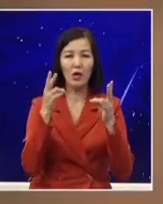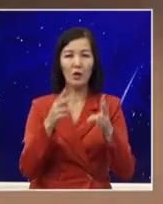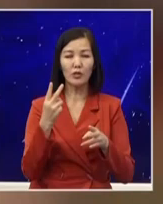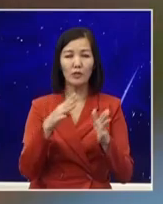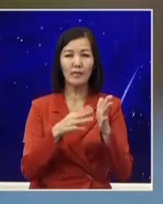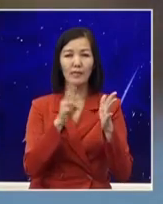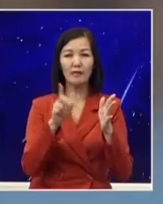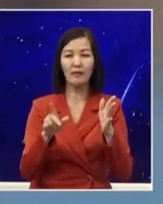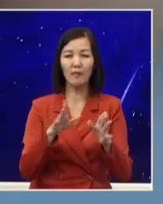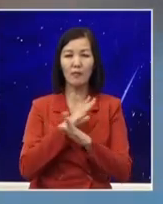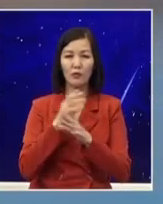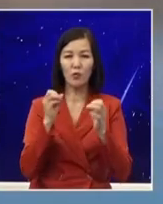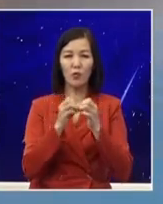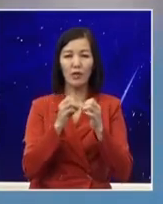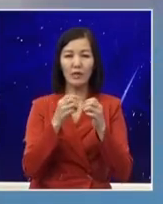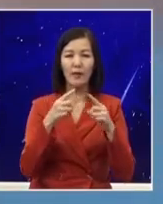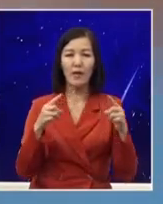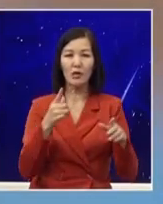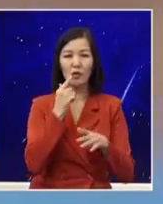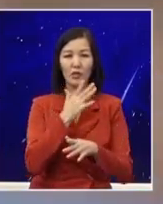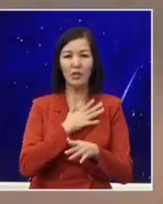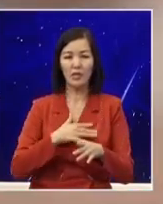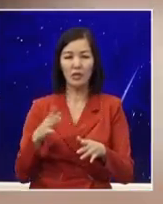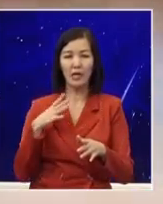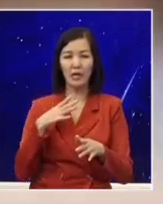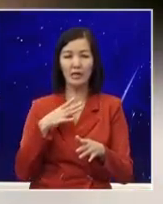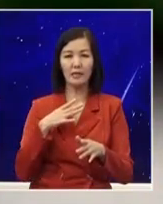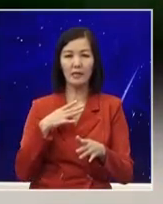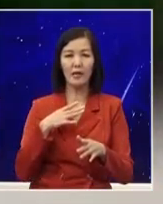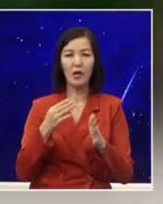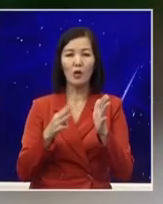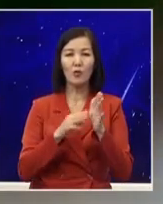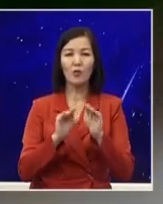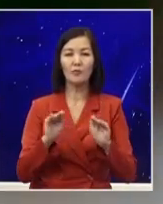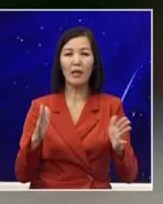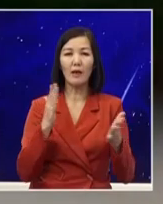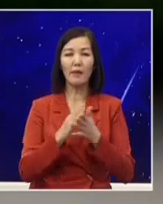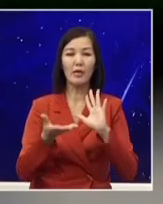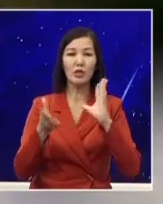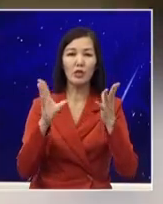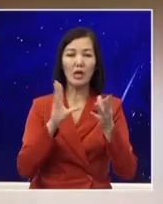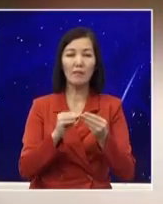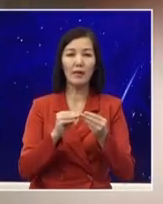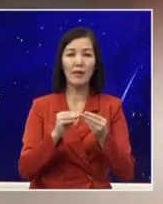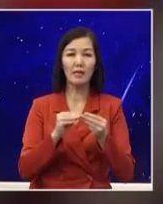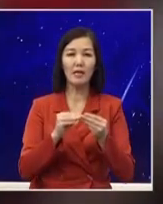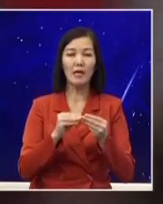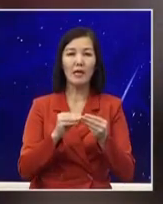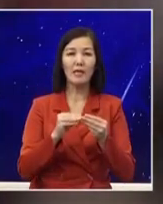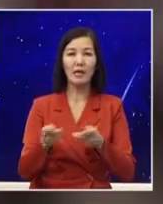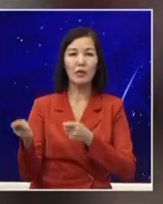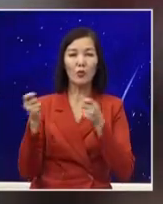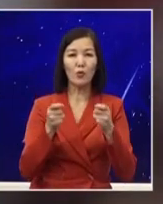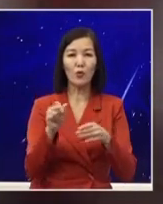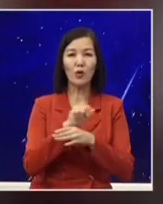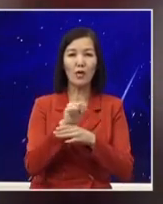адам көз жұмды. Тағы ондаған адам түрлі дене жарақатын алған. Арасында 9 бала бар. Жалпы мәлімет көздеріне сүйенсек, жанармай тасымалдайтын көлік